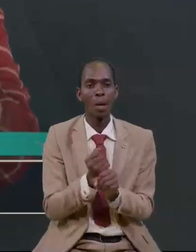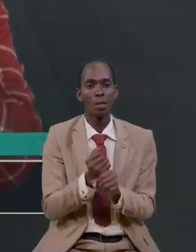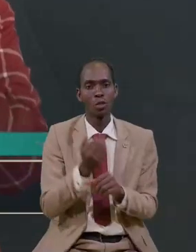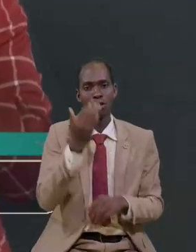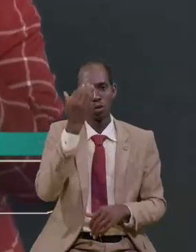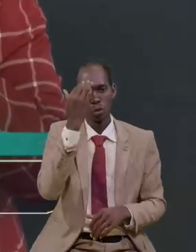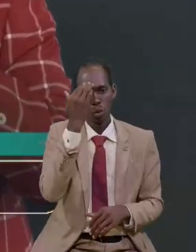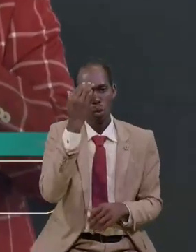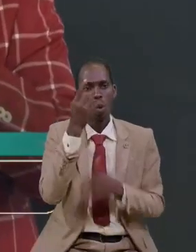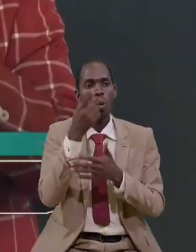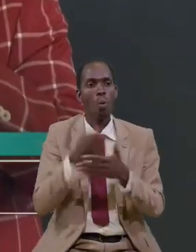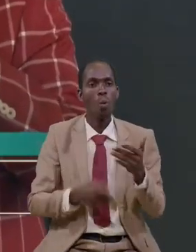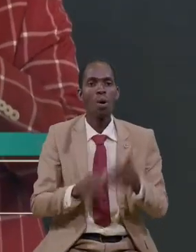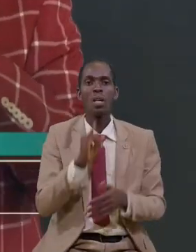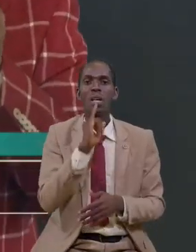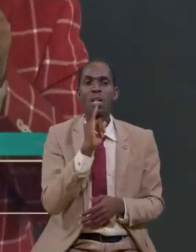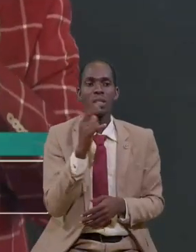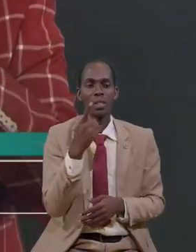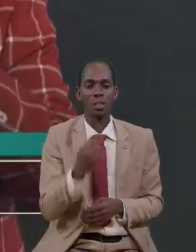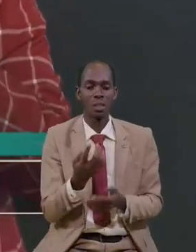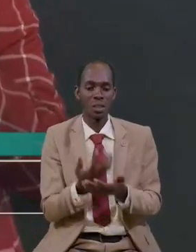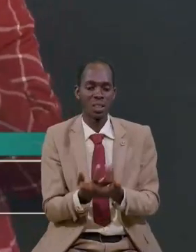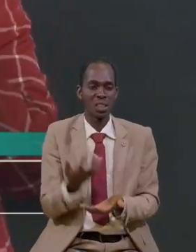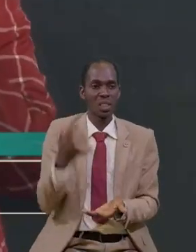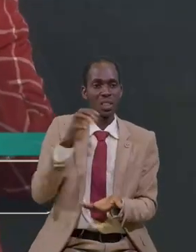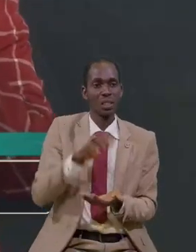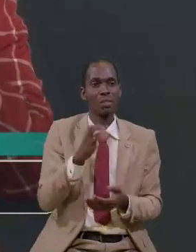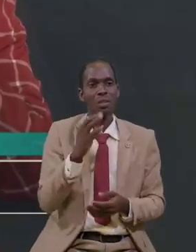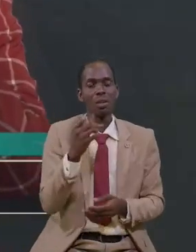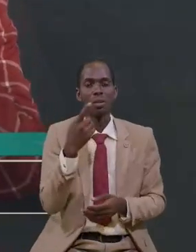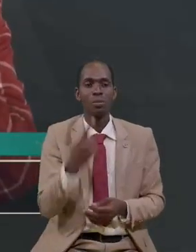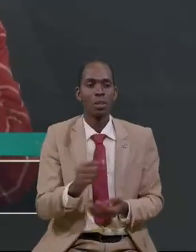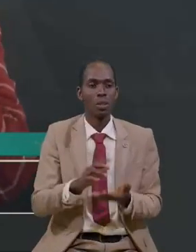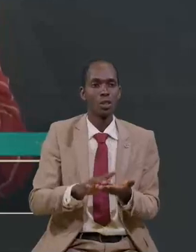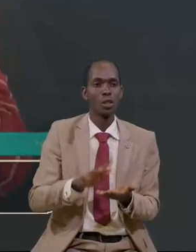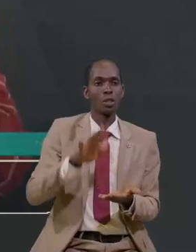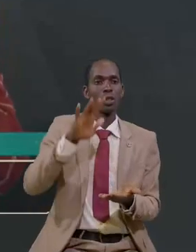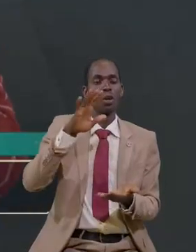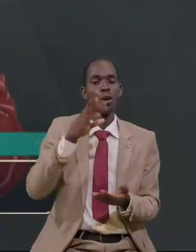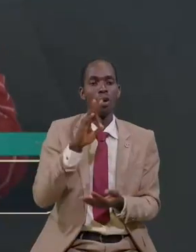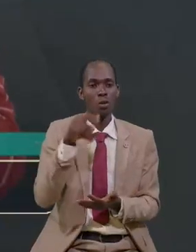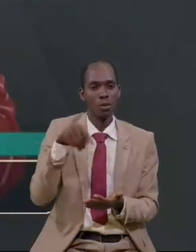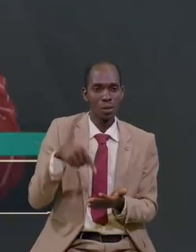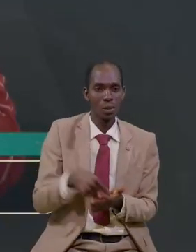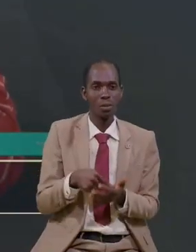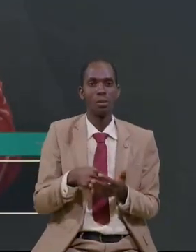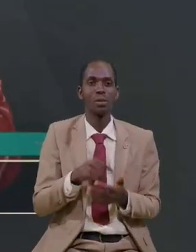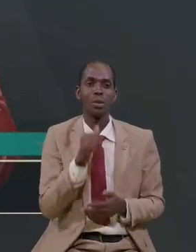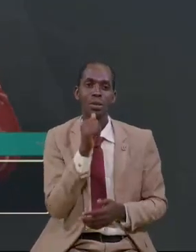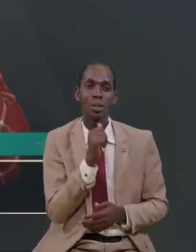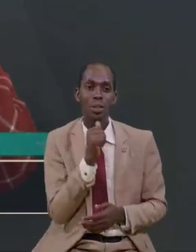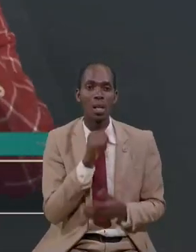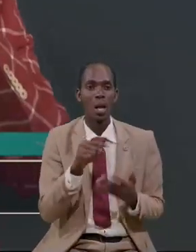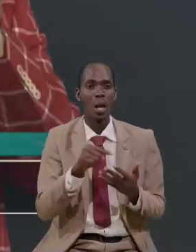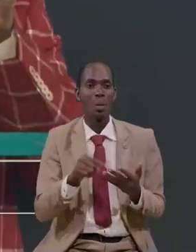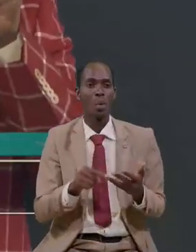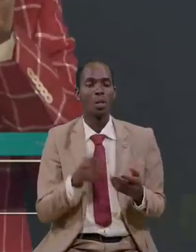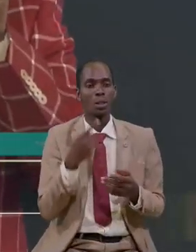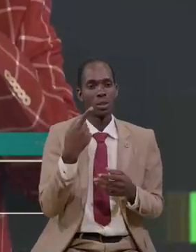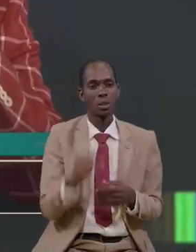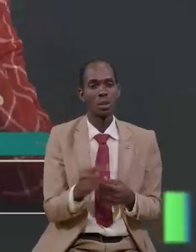Colossiens 1, 27. Dieu fera connaître la richesse de ce mystère parmi les